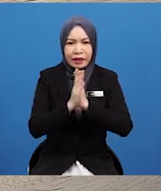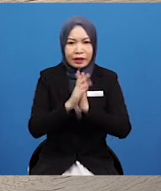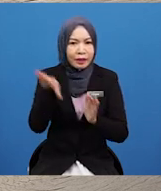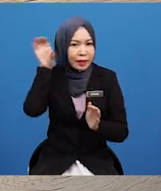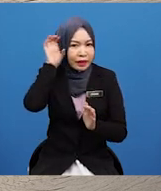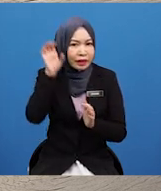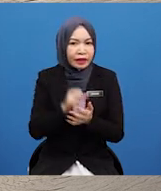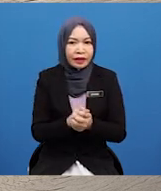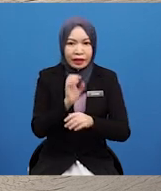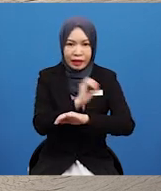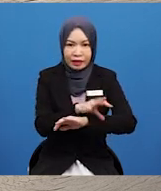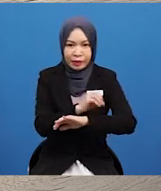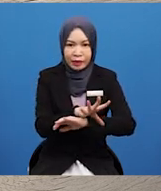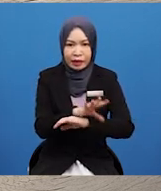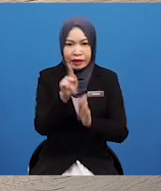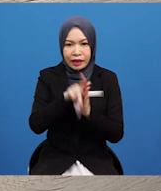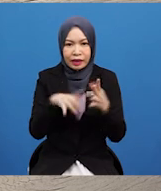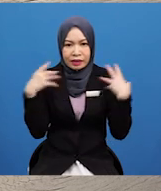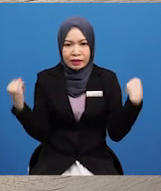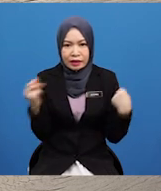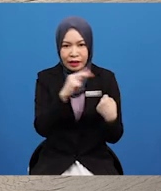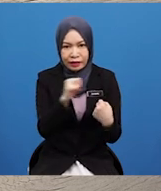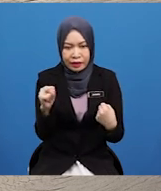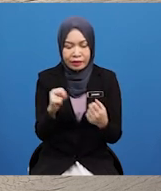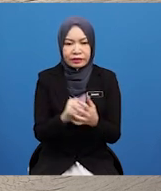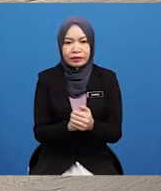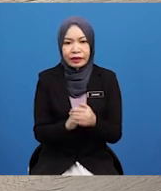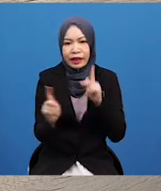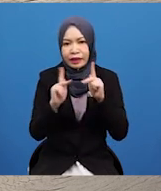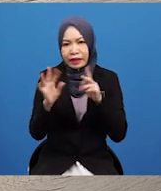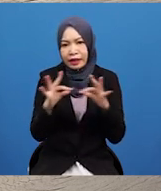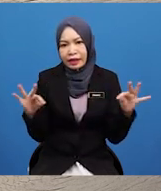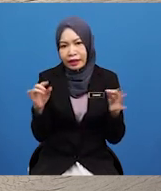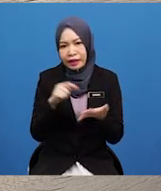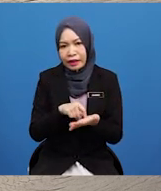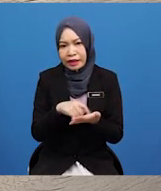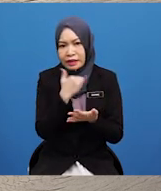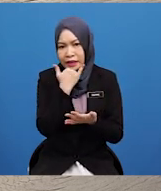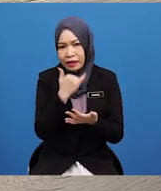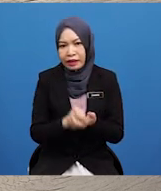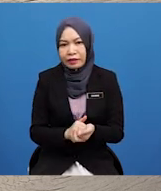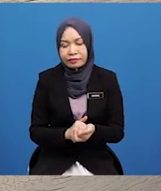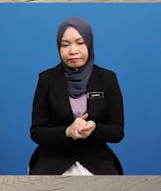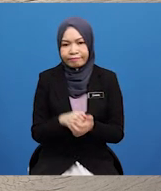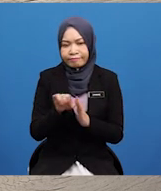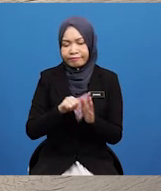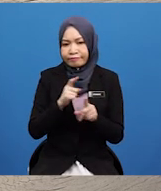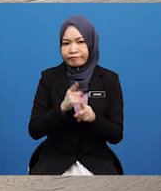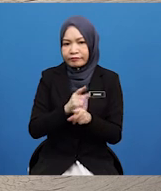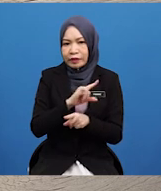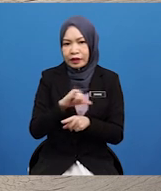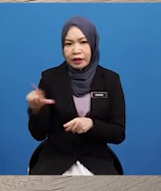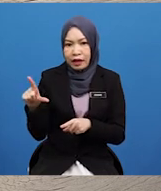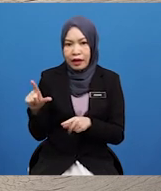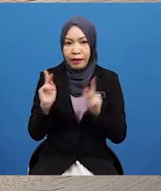bilangan pelajar-pelajar dalam ayat ini salah. Sepatutnya pelajar. Mengapa ayat ini